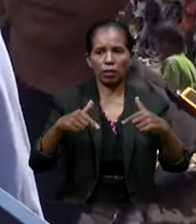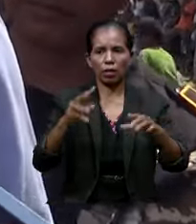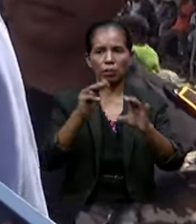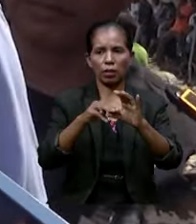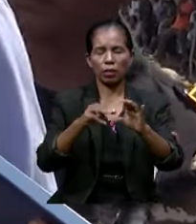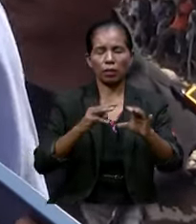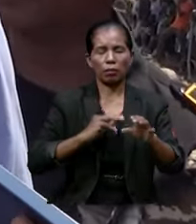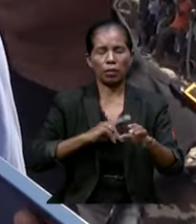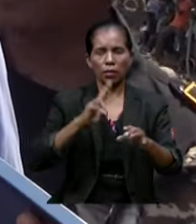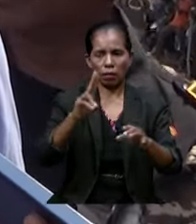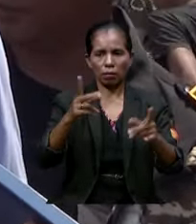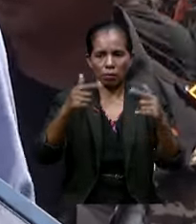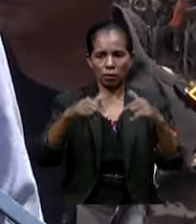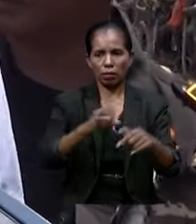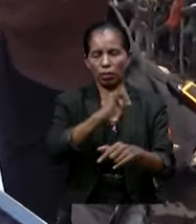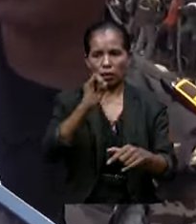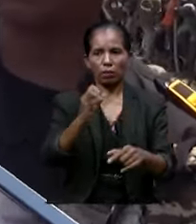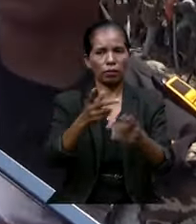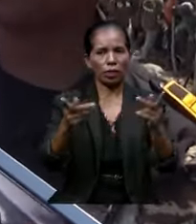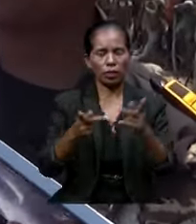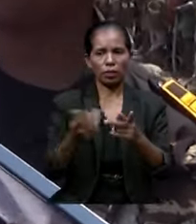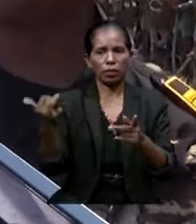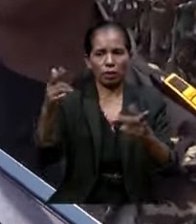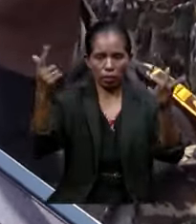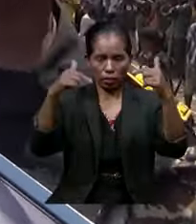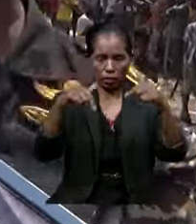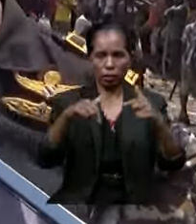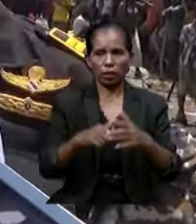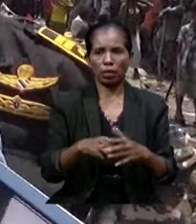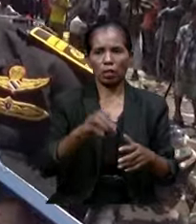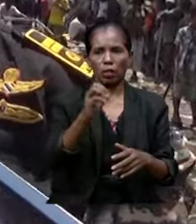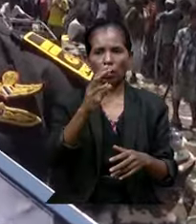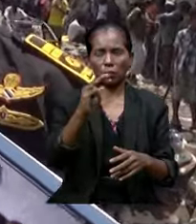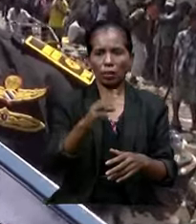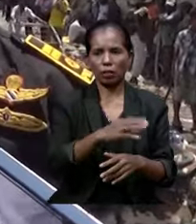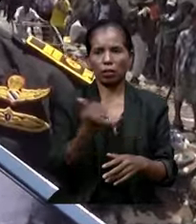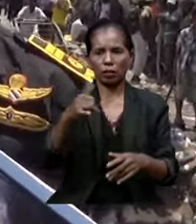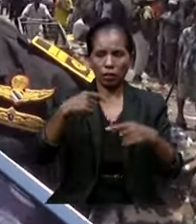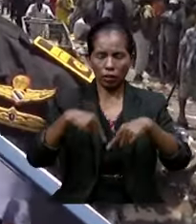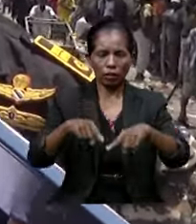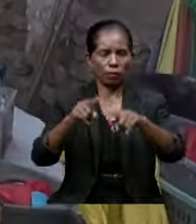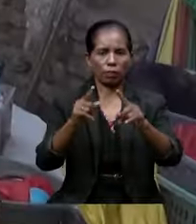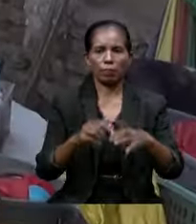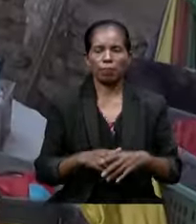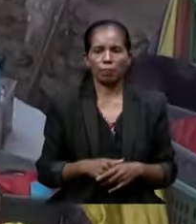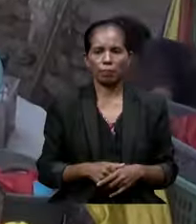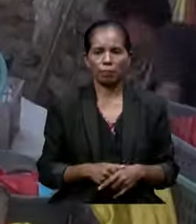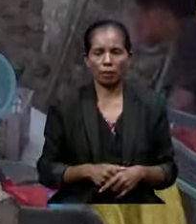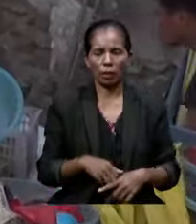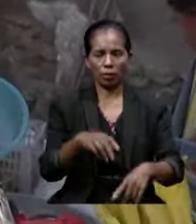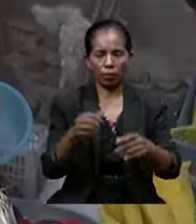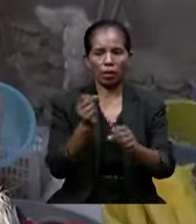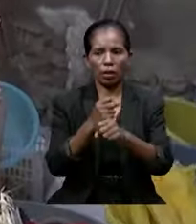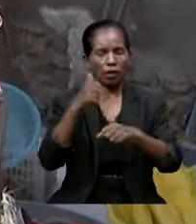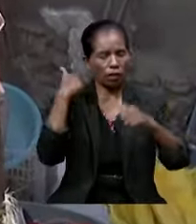mandiu mahalai main. Identifika fatih ini pasir lakoi ba, obe mandiu ba kupa, sama deh sir tengfile mainnya. Vendedor sira nebe halau